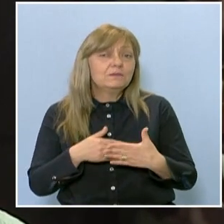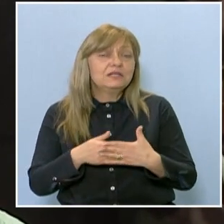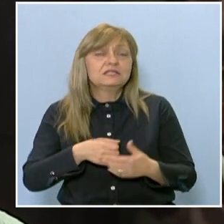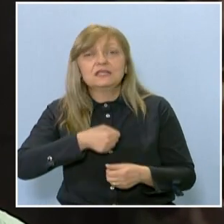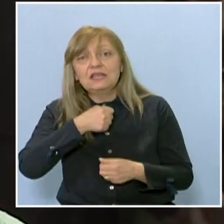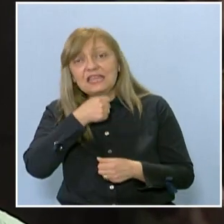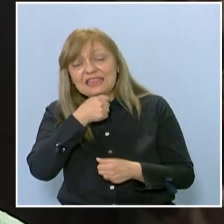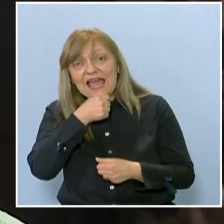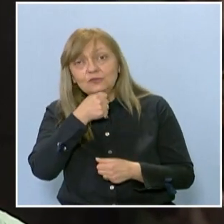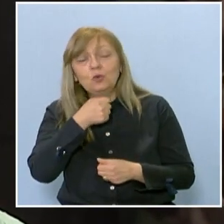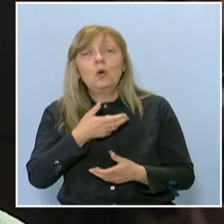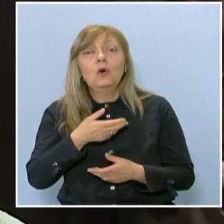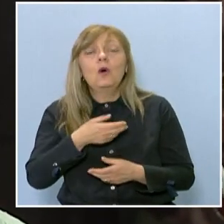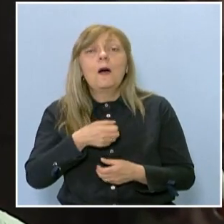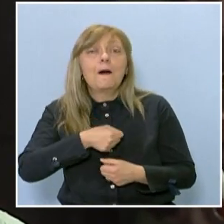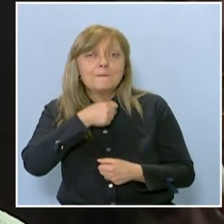дядо, баба